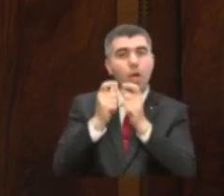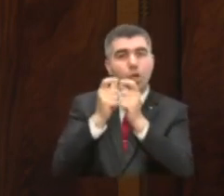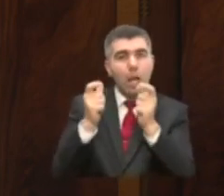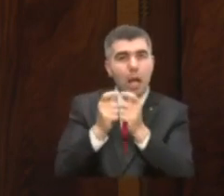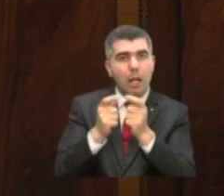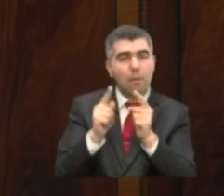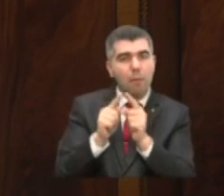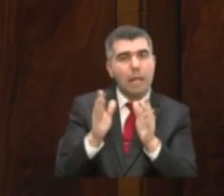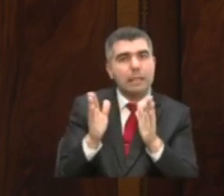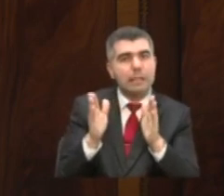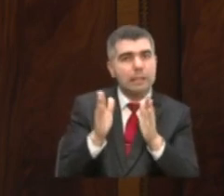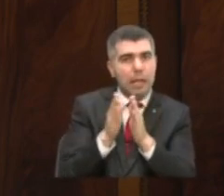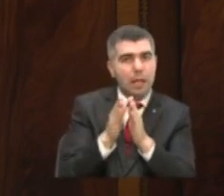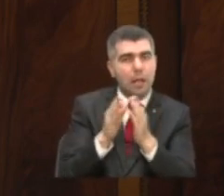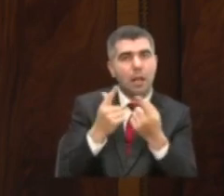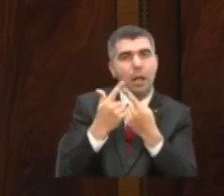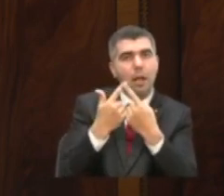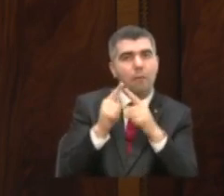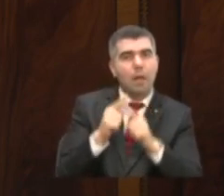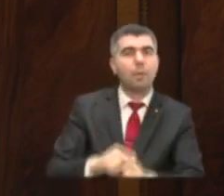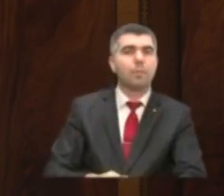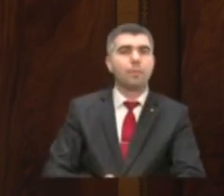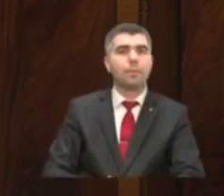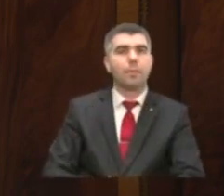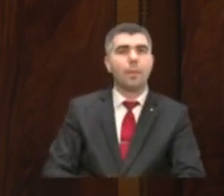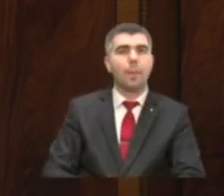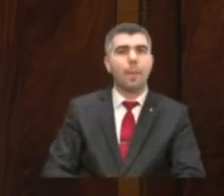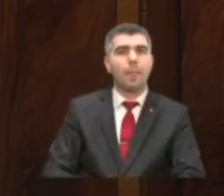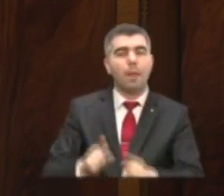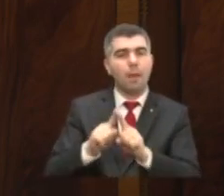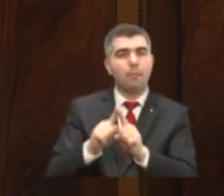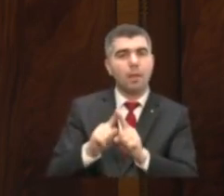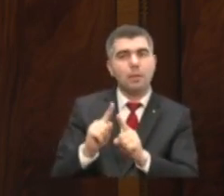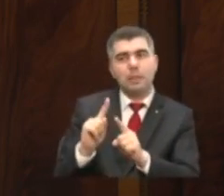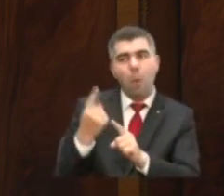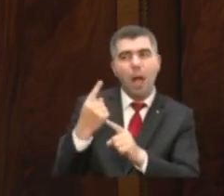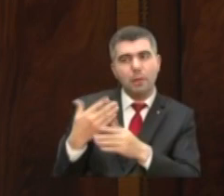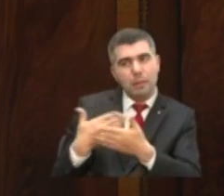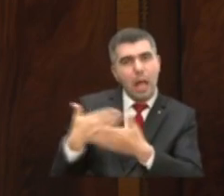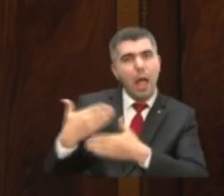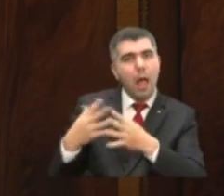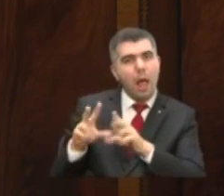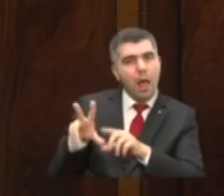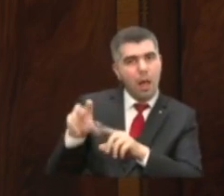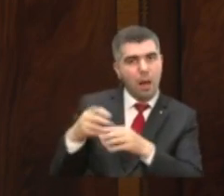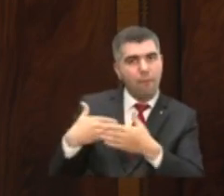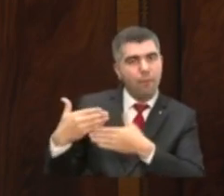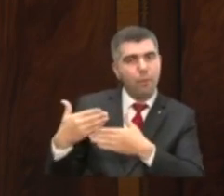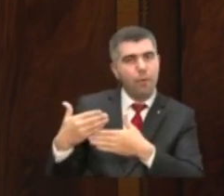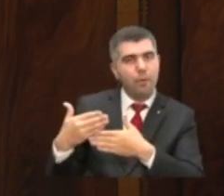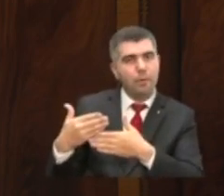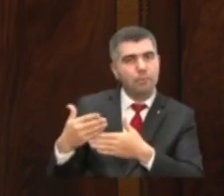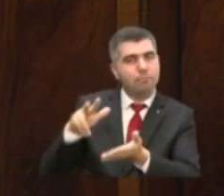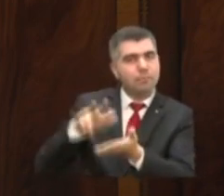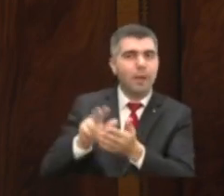غتمشي للامور الاداريه الا ما عندك شيء تيقولوا لي بيستون ولا المعرفه ولا القدره الماديه ما غادي يمكن لك شيء